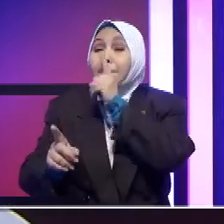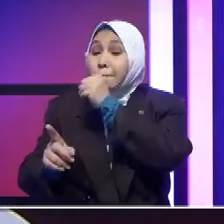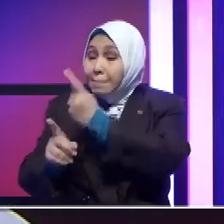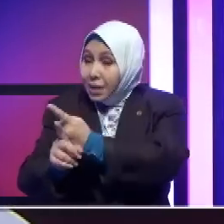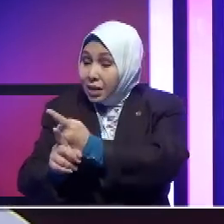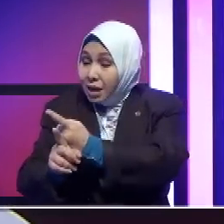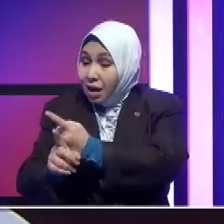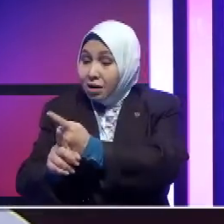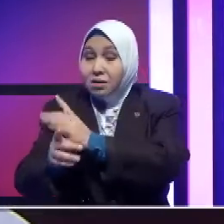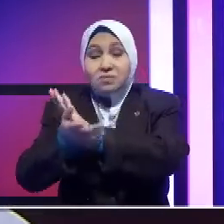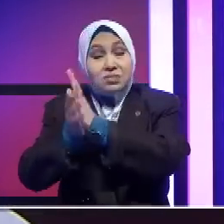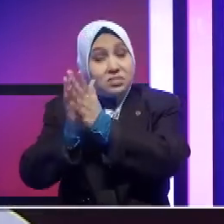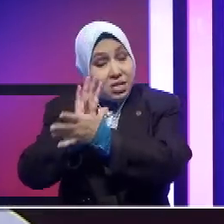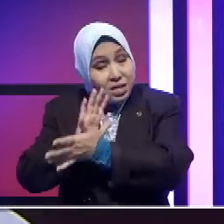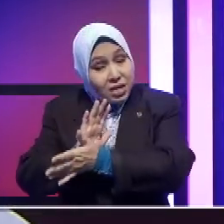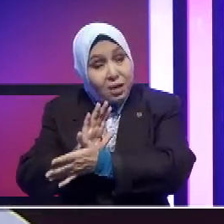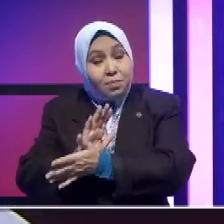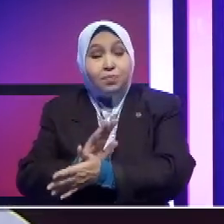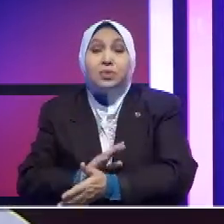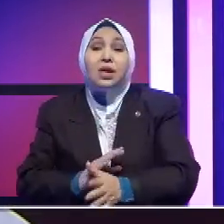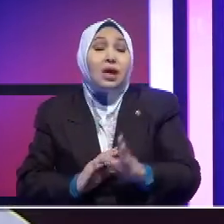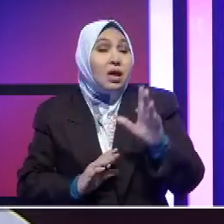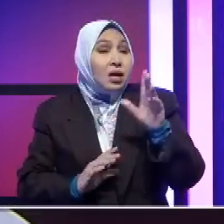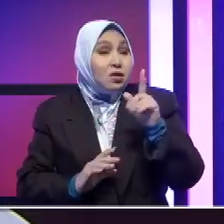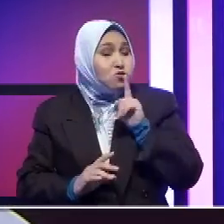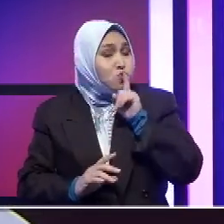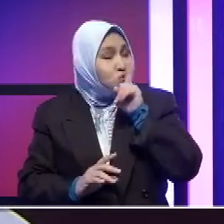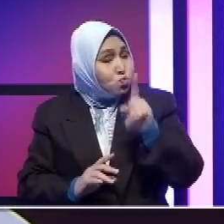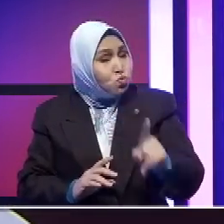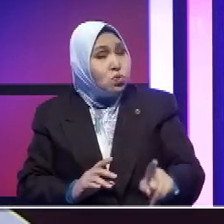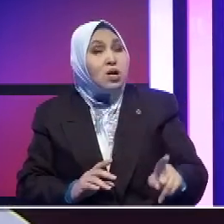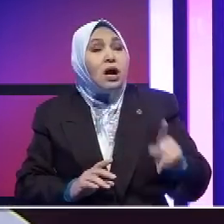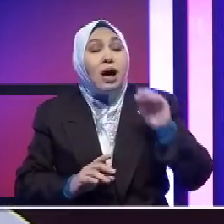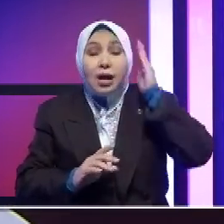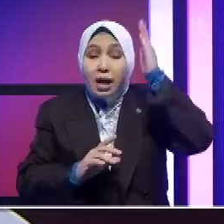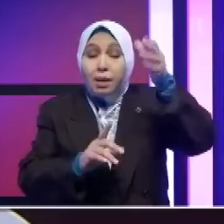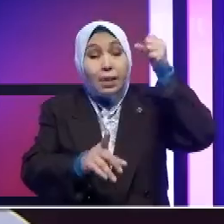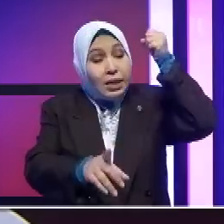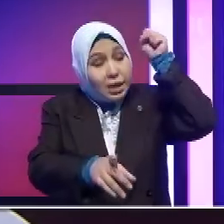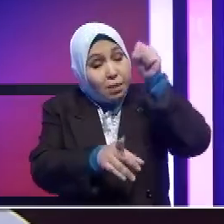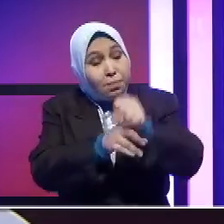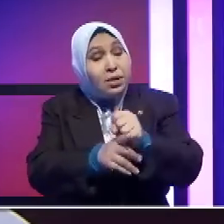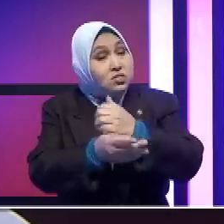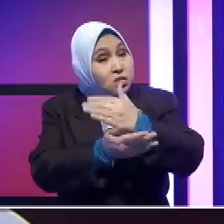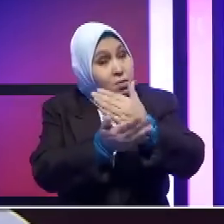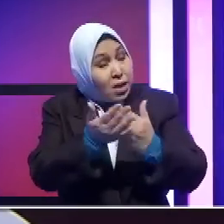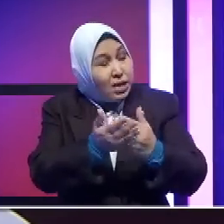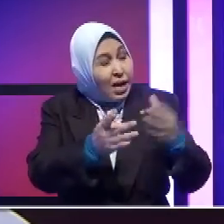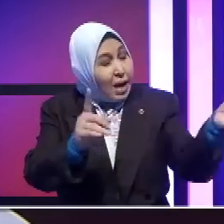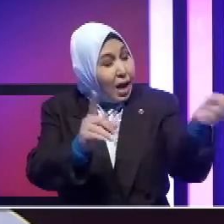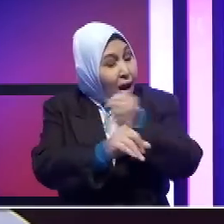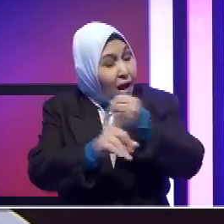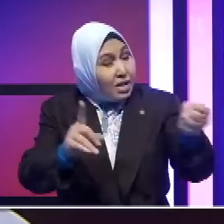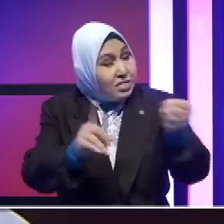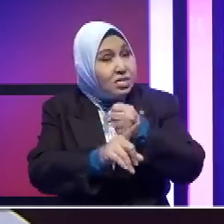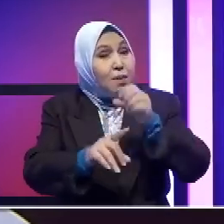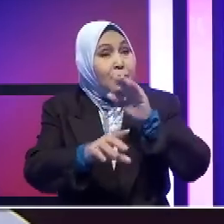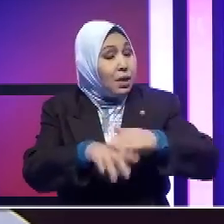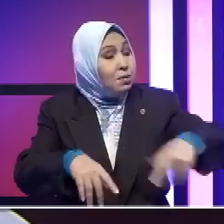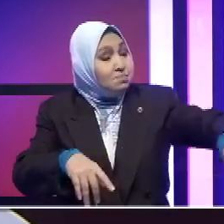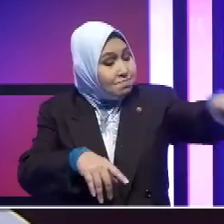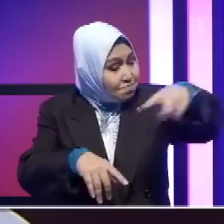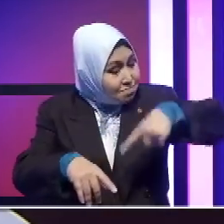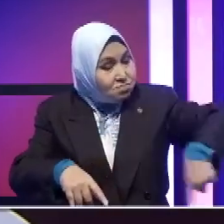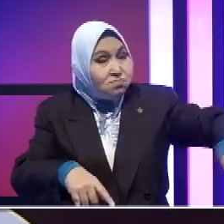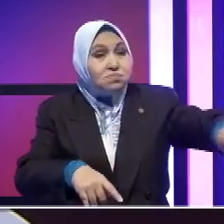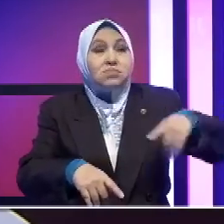yusibukum ba'dul ladzi ya'idukum, ya, sudah pasti akan menimpa sebahagian daripada azab kepada kamu semua, kepada